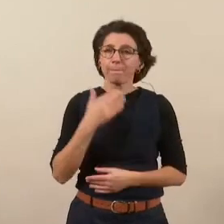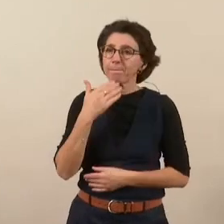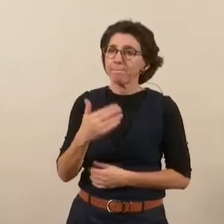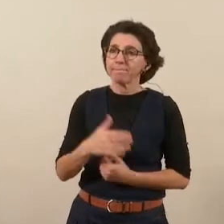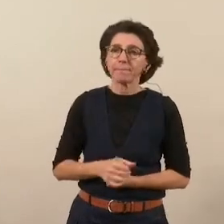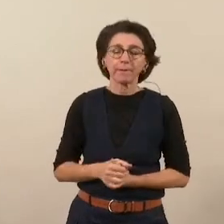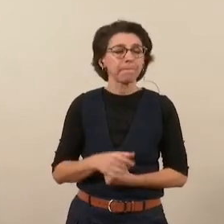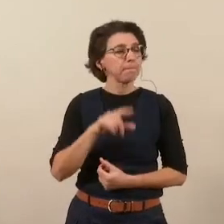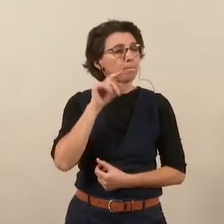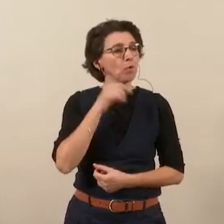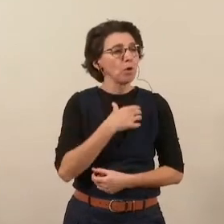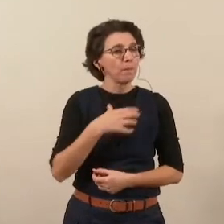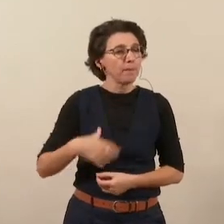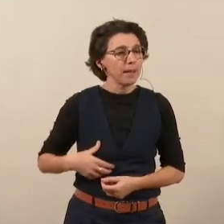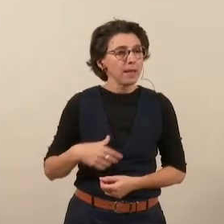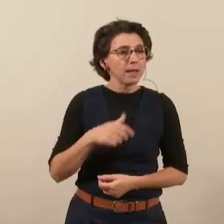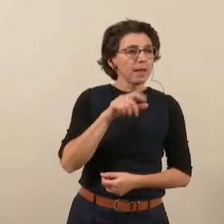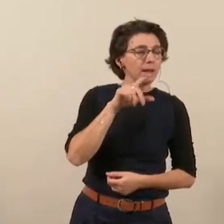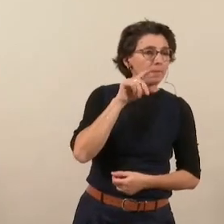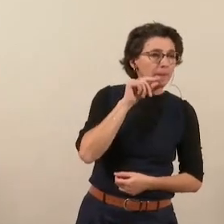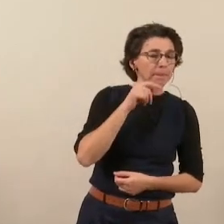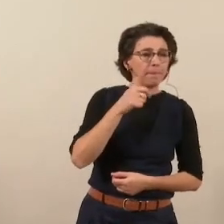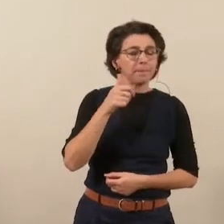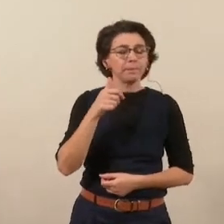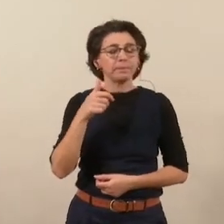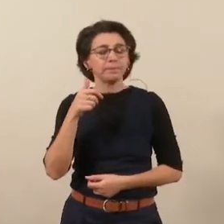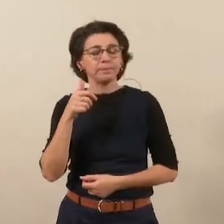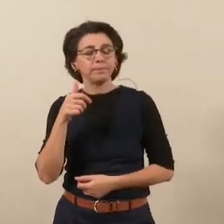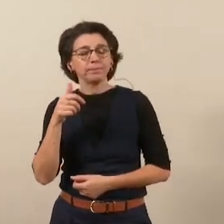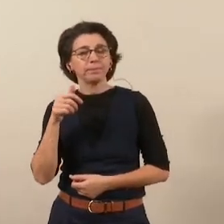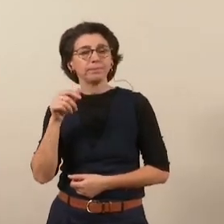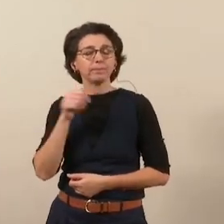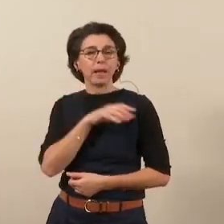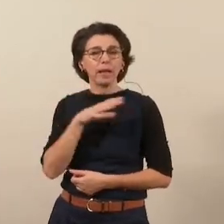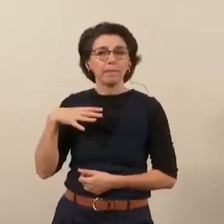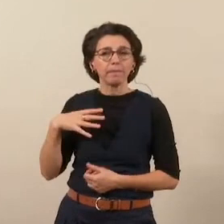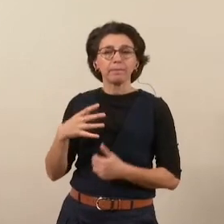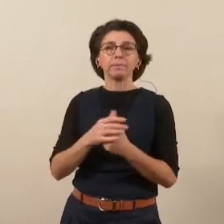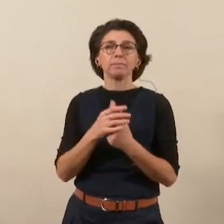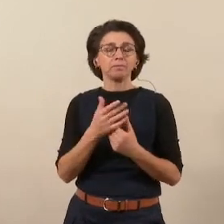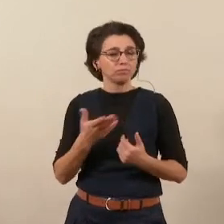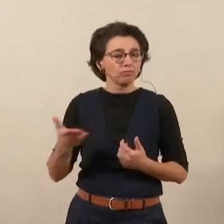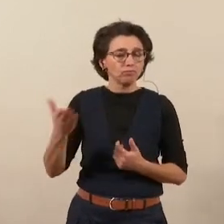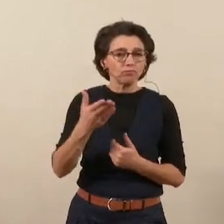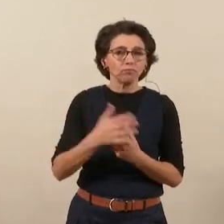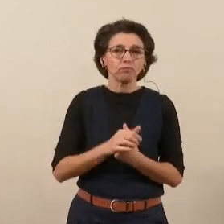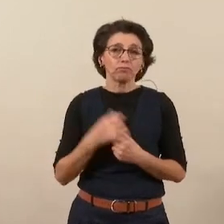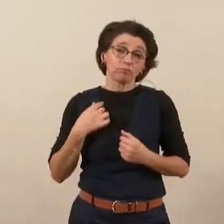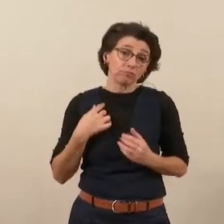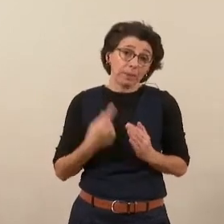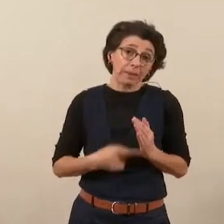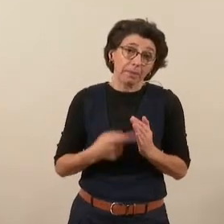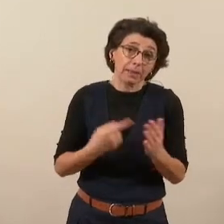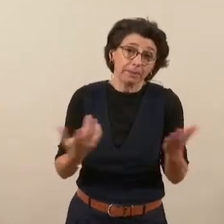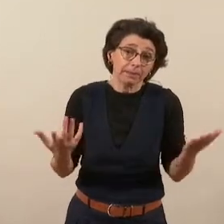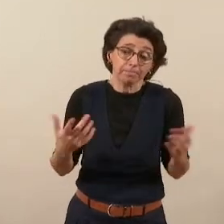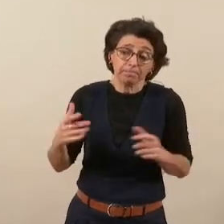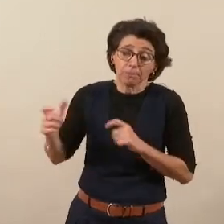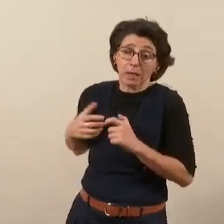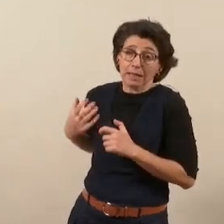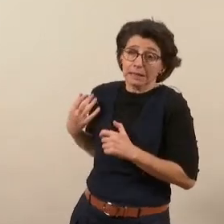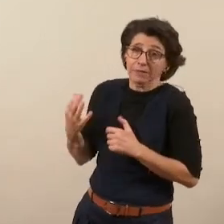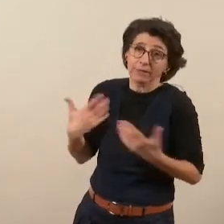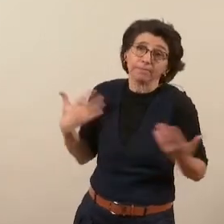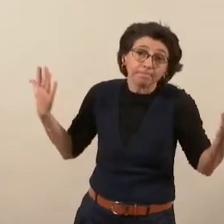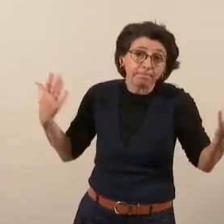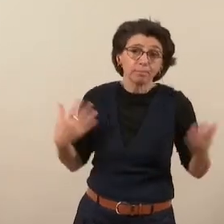Monsieur le maire, mesdames, messieurs, mon intervention pourra parfois paraître redondante par rapport à celle de ma collègue, mais je pense qu'il n'est pas inutile